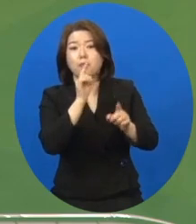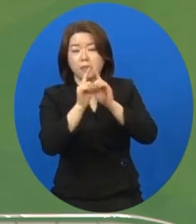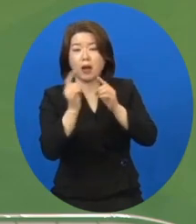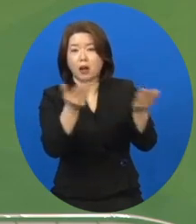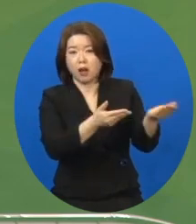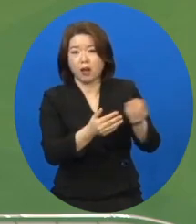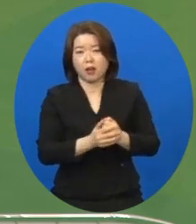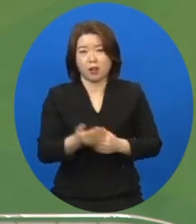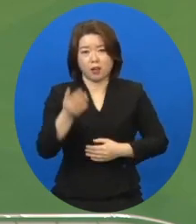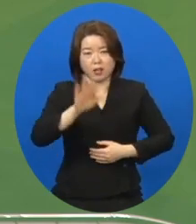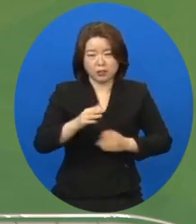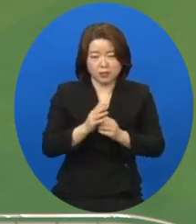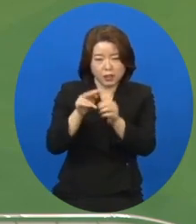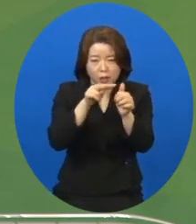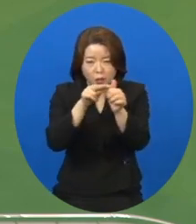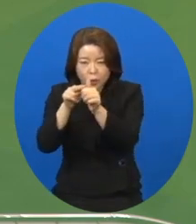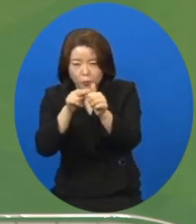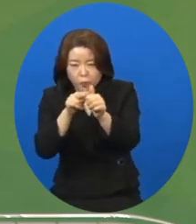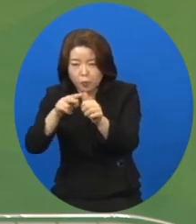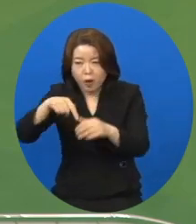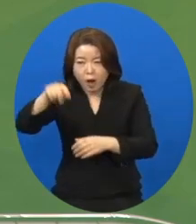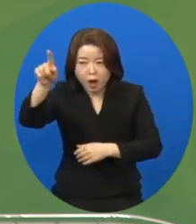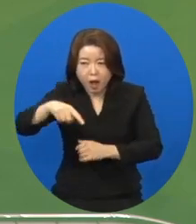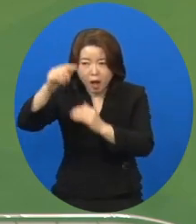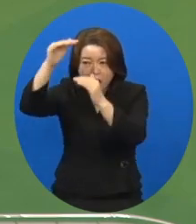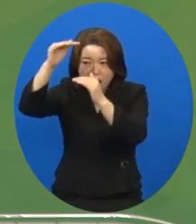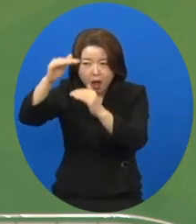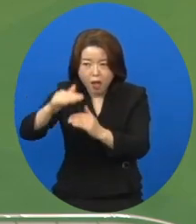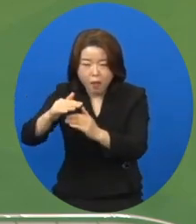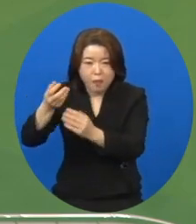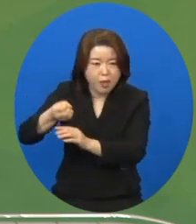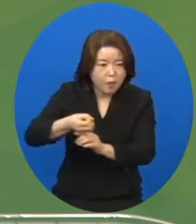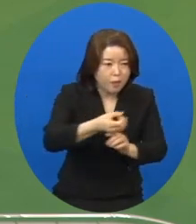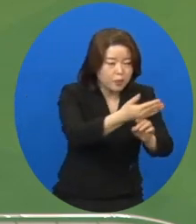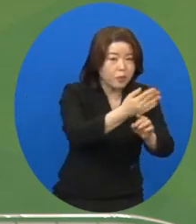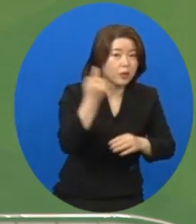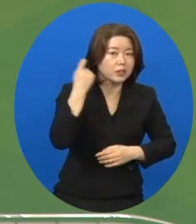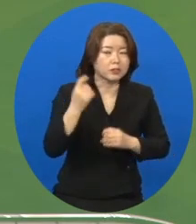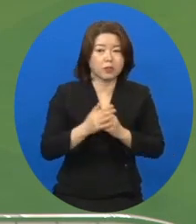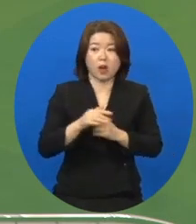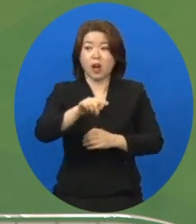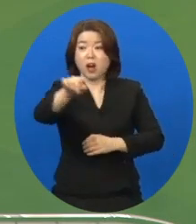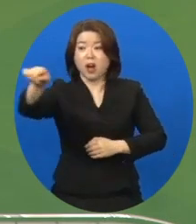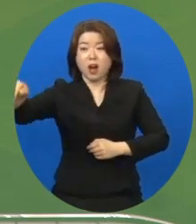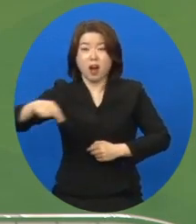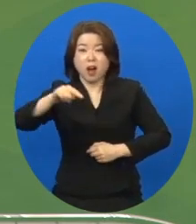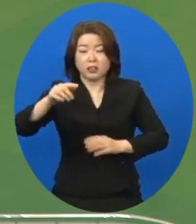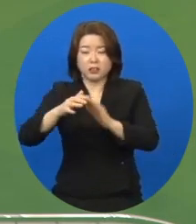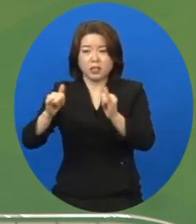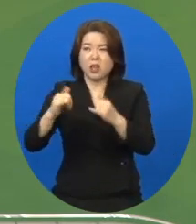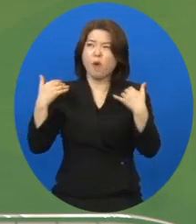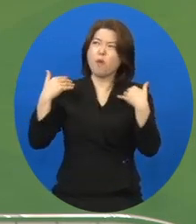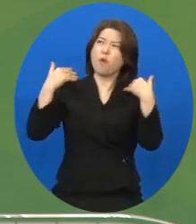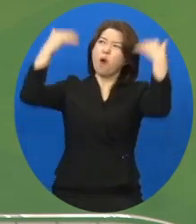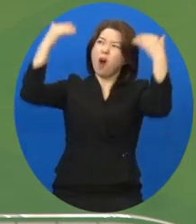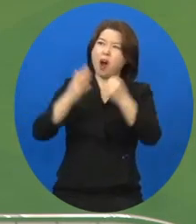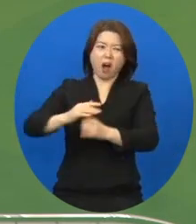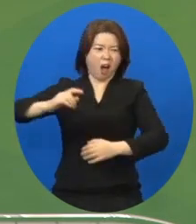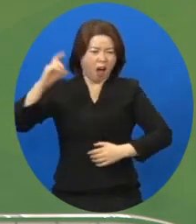정탐꾼들이 보고한 내용을 듣고 그 가나안 땅의 거민들은 엄청나게 크고